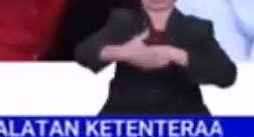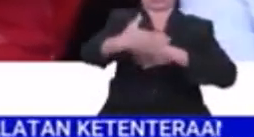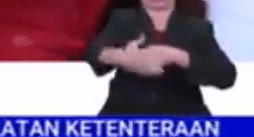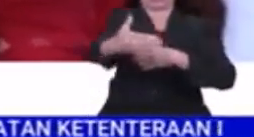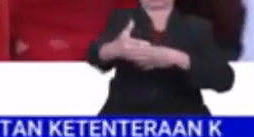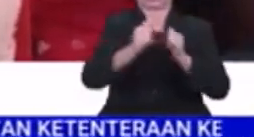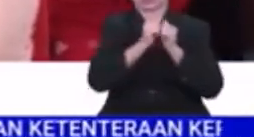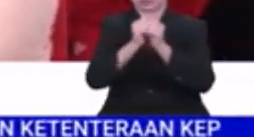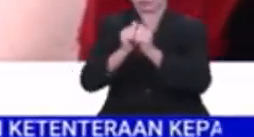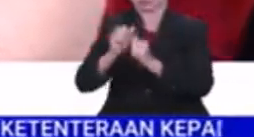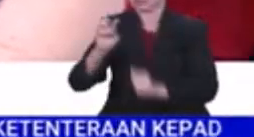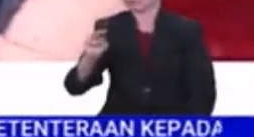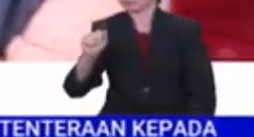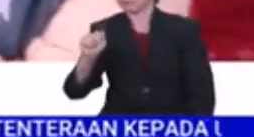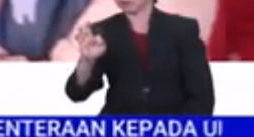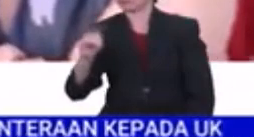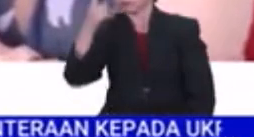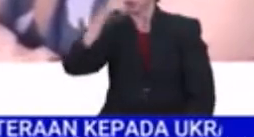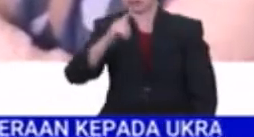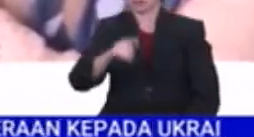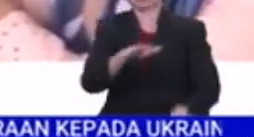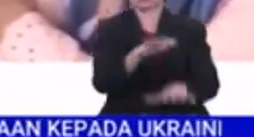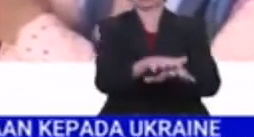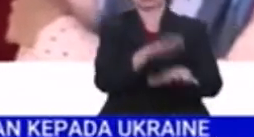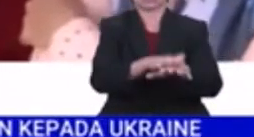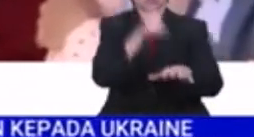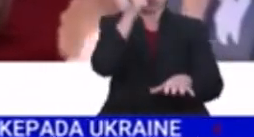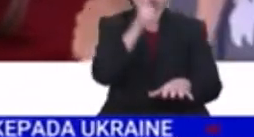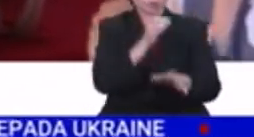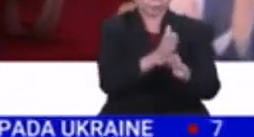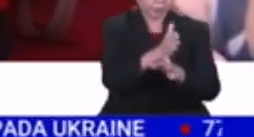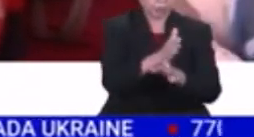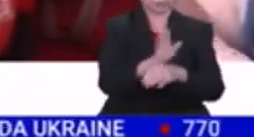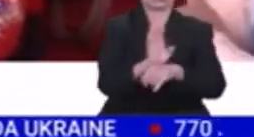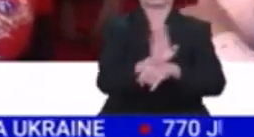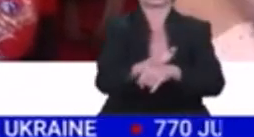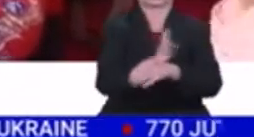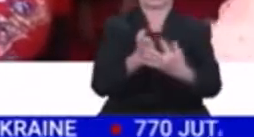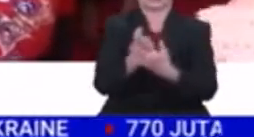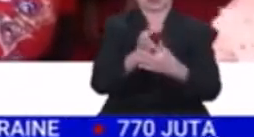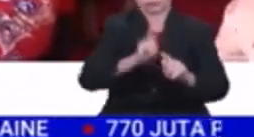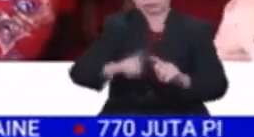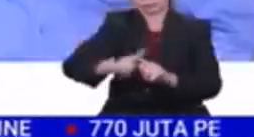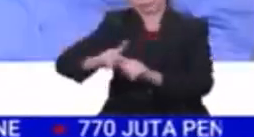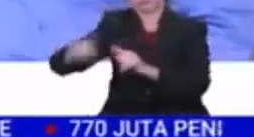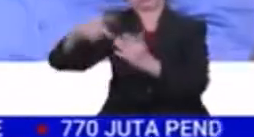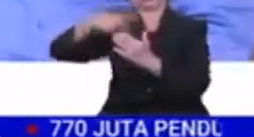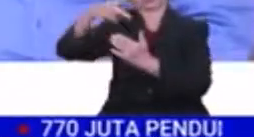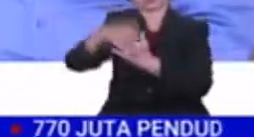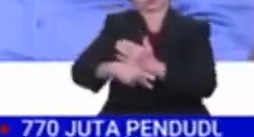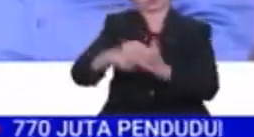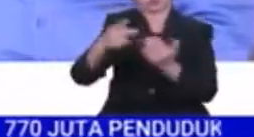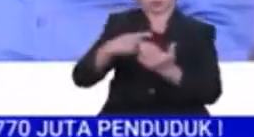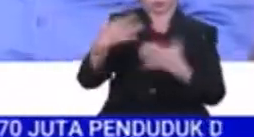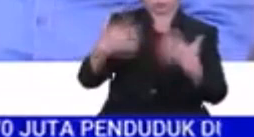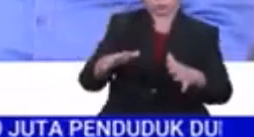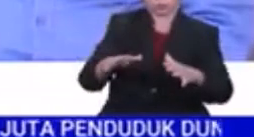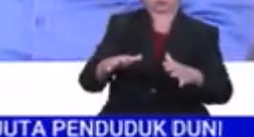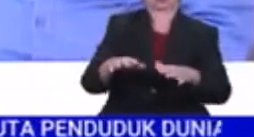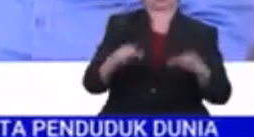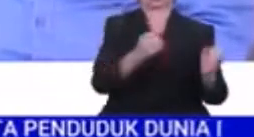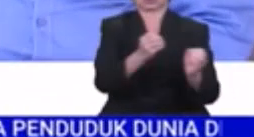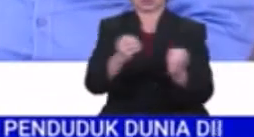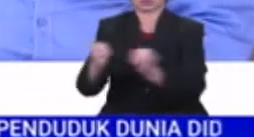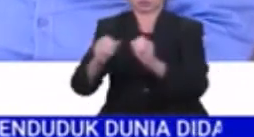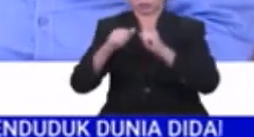bersama movie bagi memperkasakan wanita dalam bidang keusahawanan melebihi pelbagai program insentif setelah Chan yang